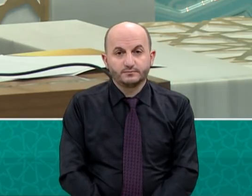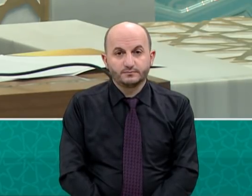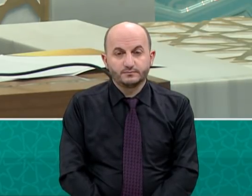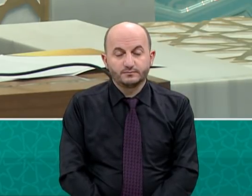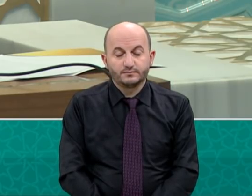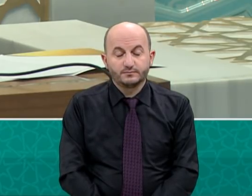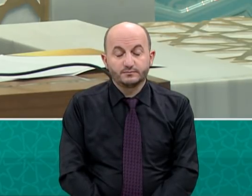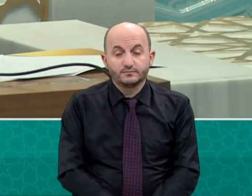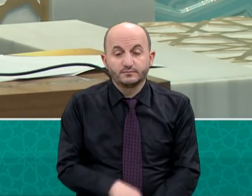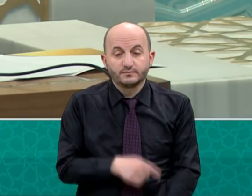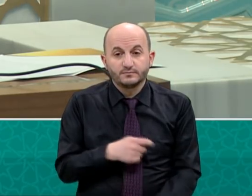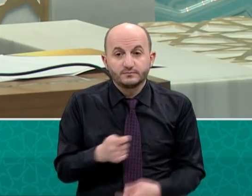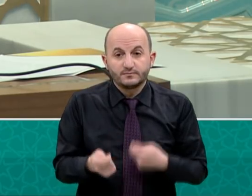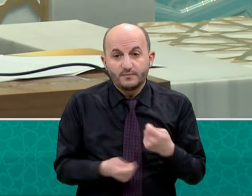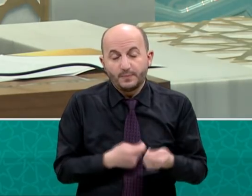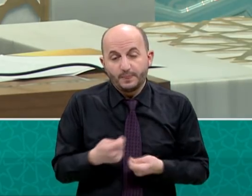İşimize,